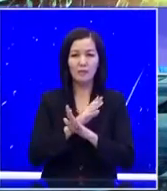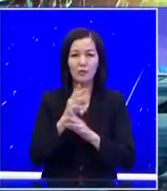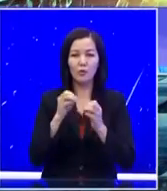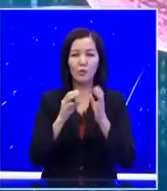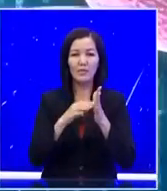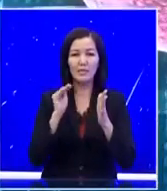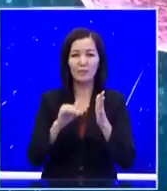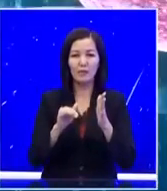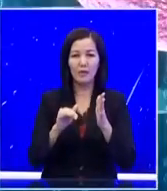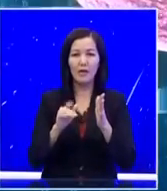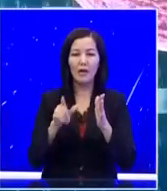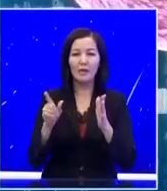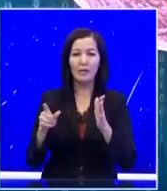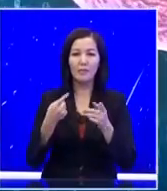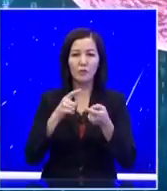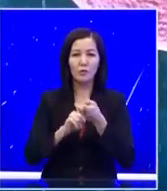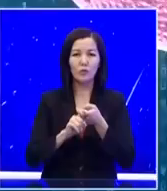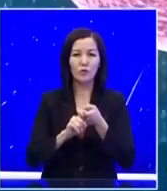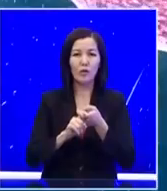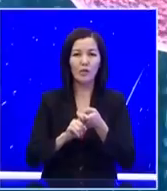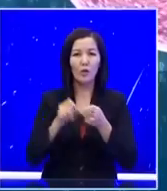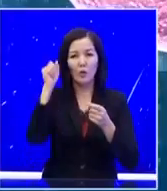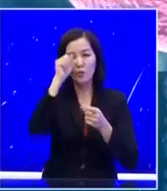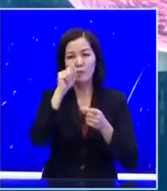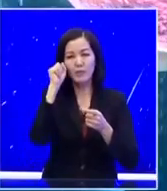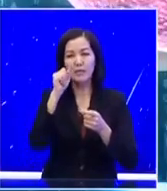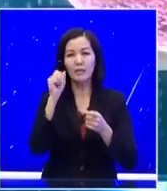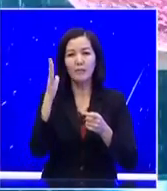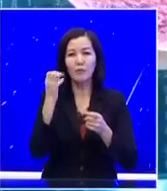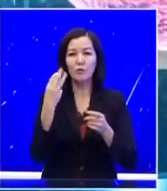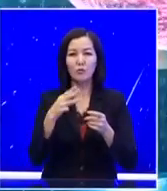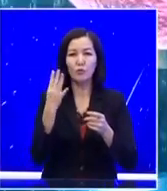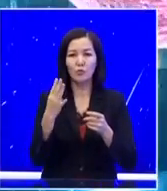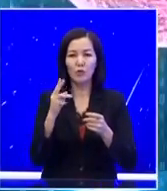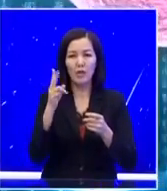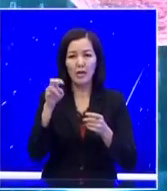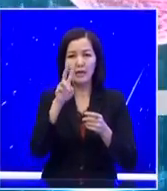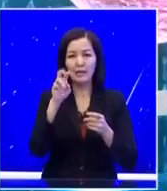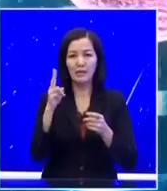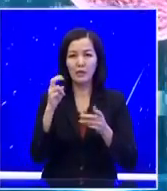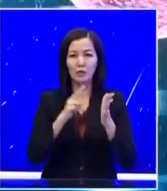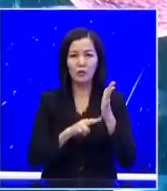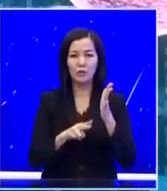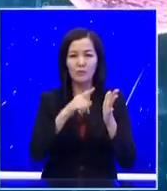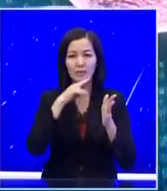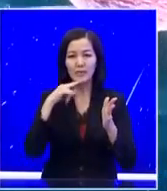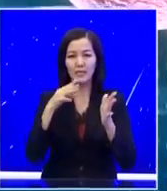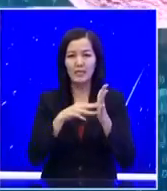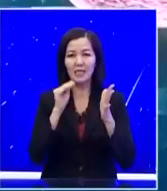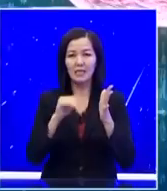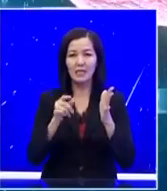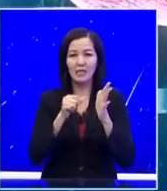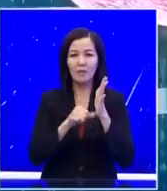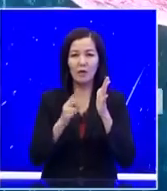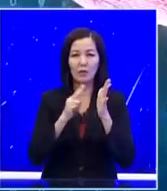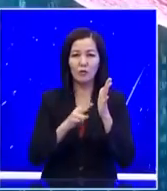саны 18 мыңға жуықтады. Ал дертті жұқтырғандар саны көрші Өзбекстанда 534, Қырғызстанда 270, Ресейде